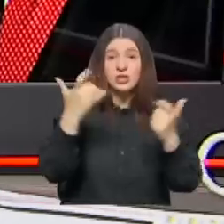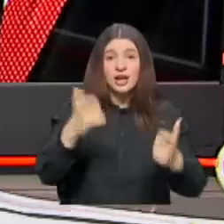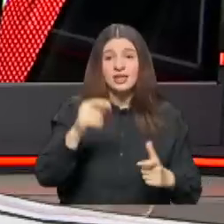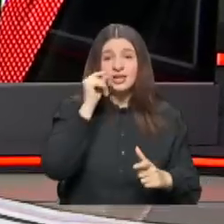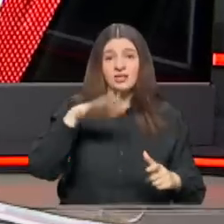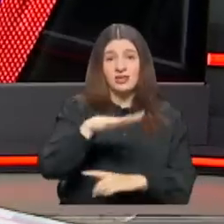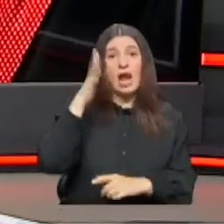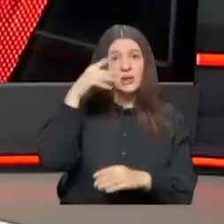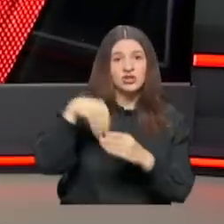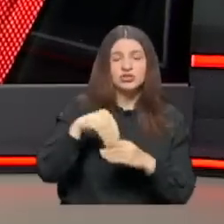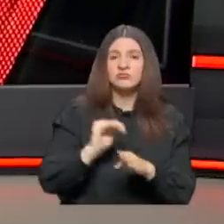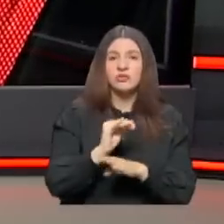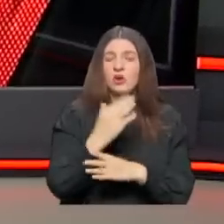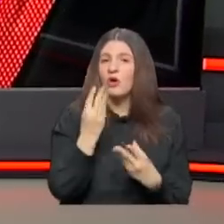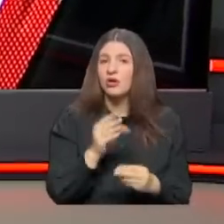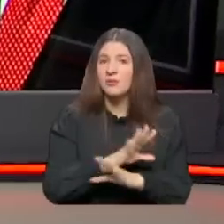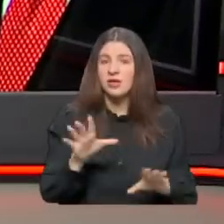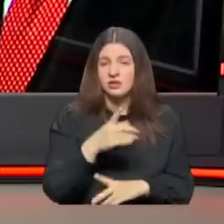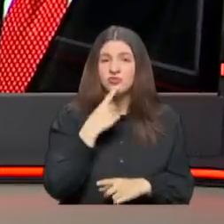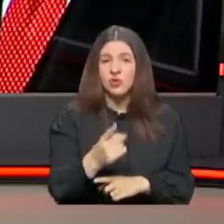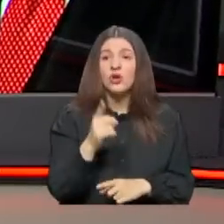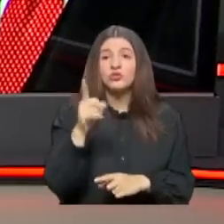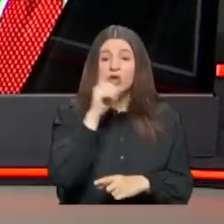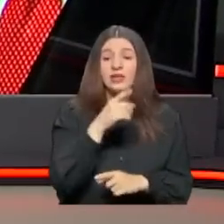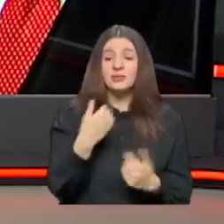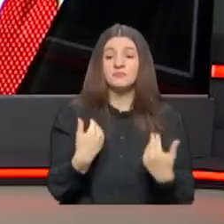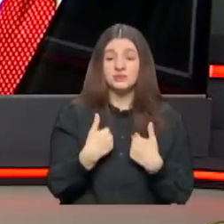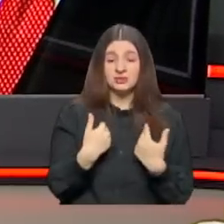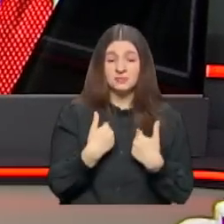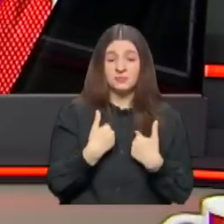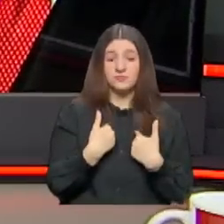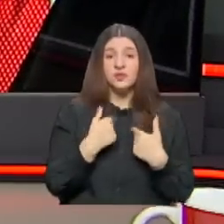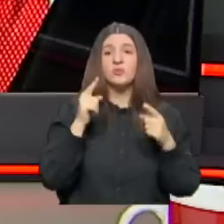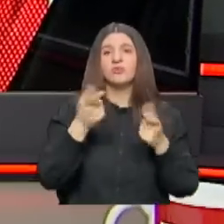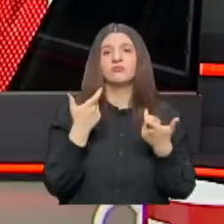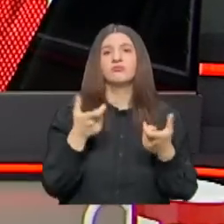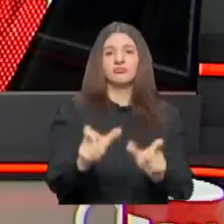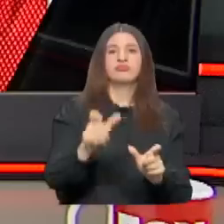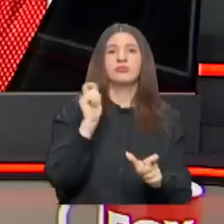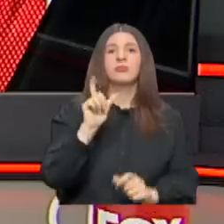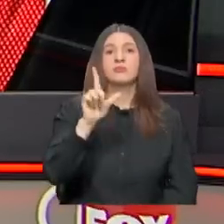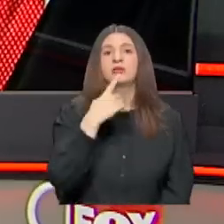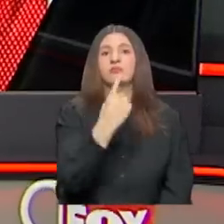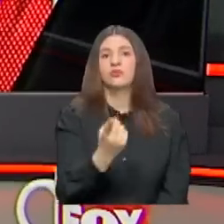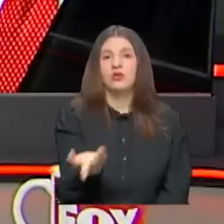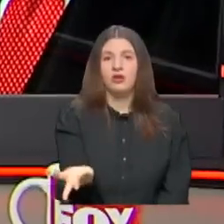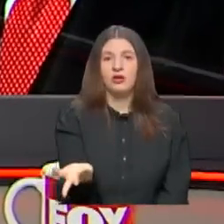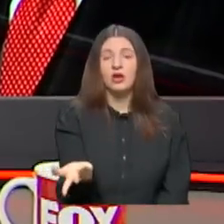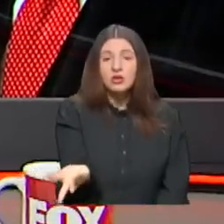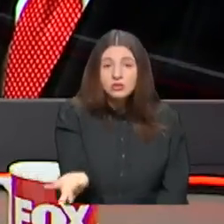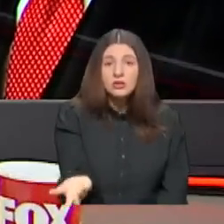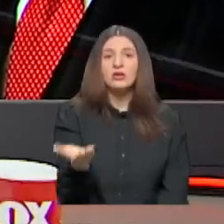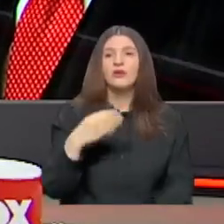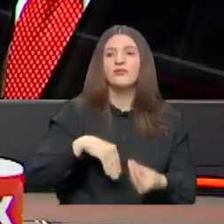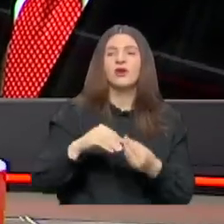insanları yaşayamaz. Dolayısıyla bizim bunu önlememiz lazım diyor.